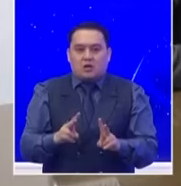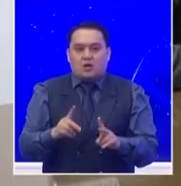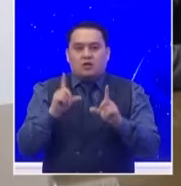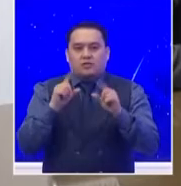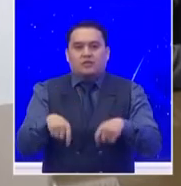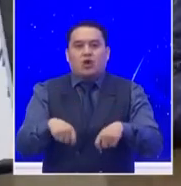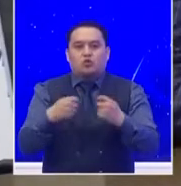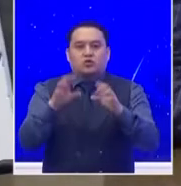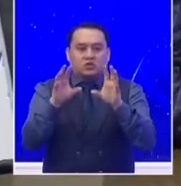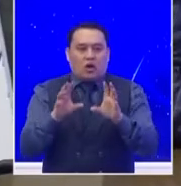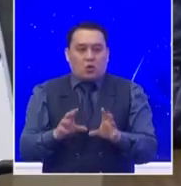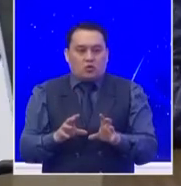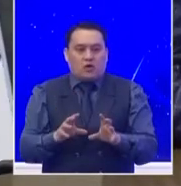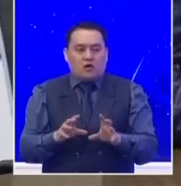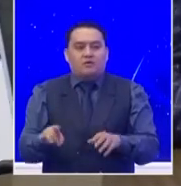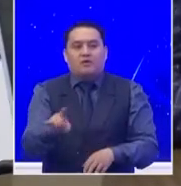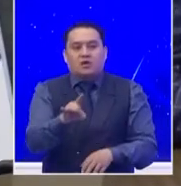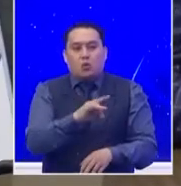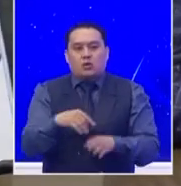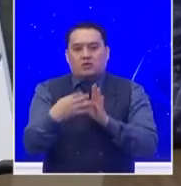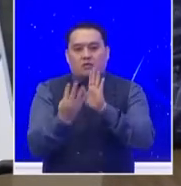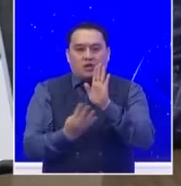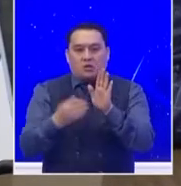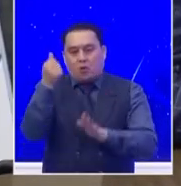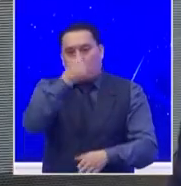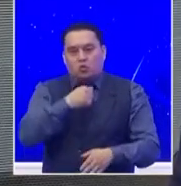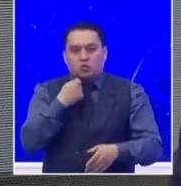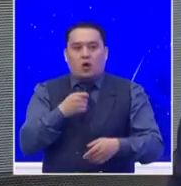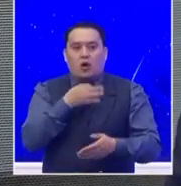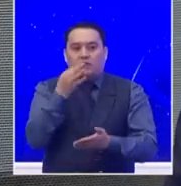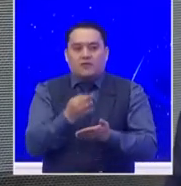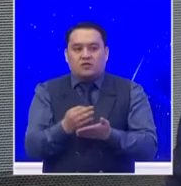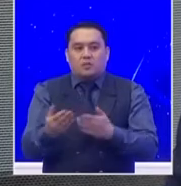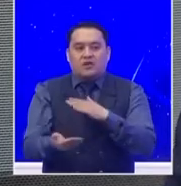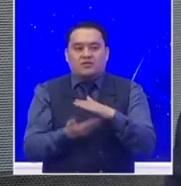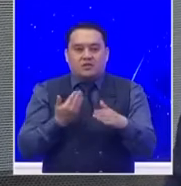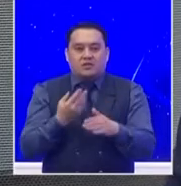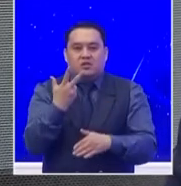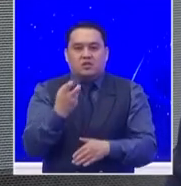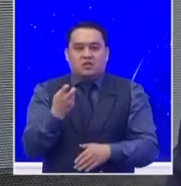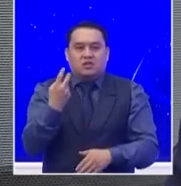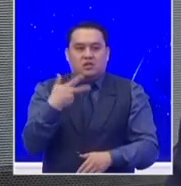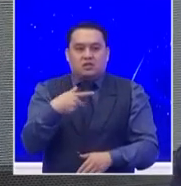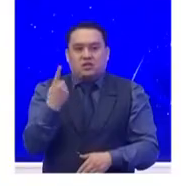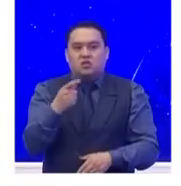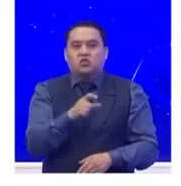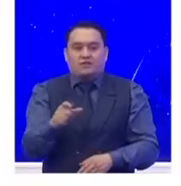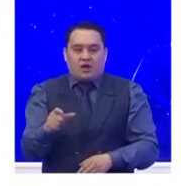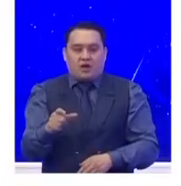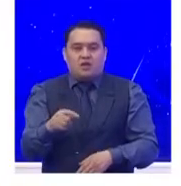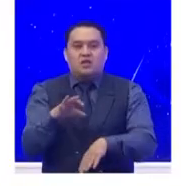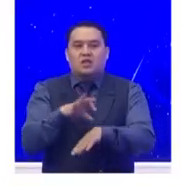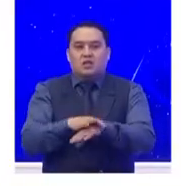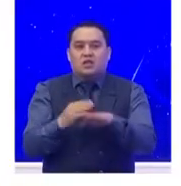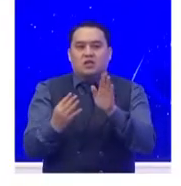на нарушение закона. Так, в регионе в 2019 году к административной ответственности привлечен 331 гражданин, а 9